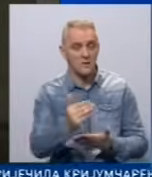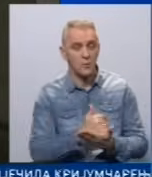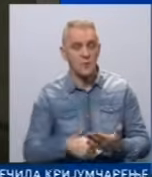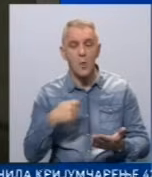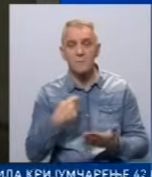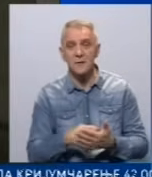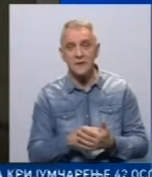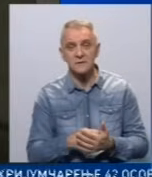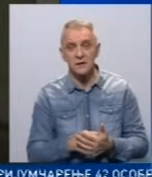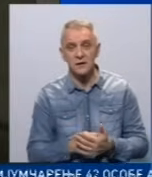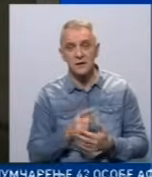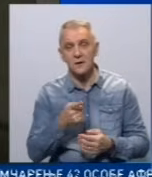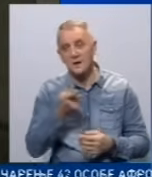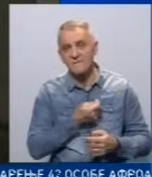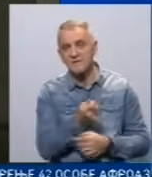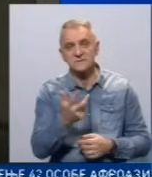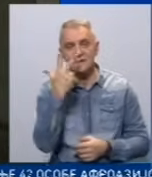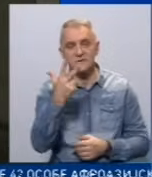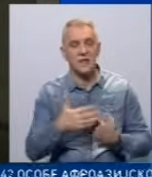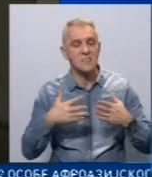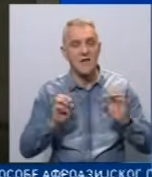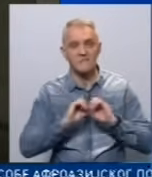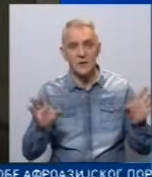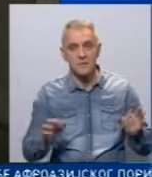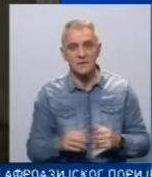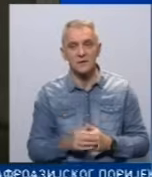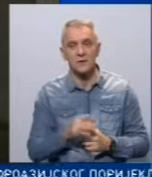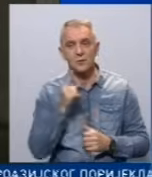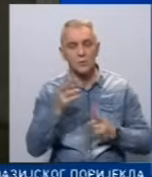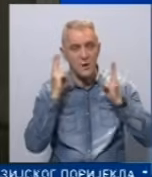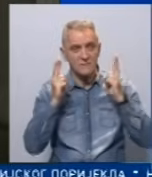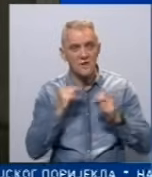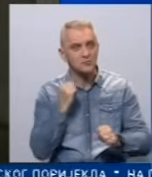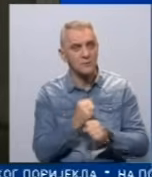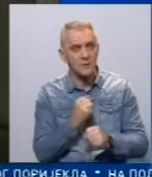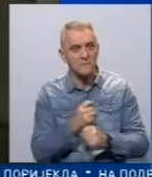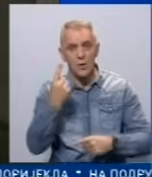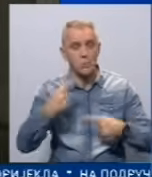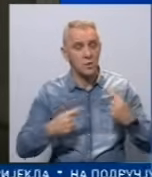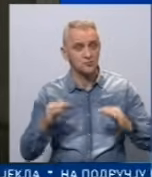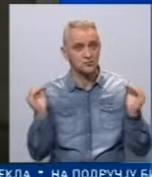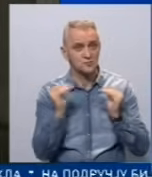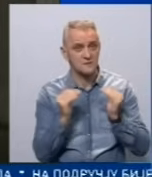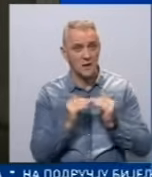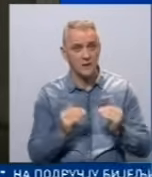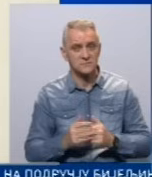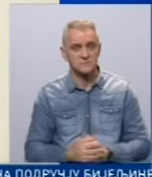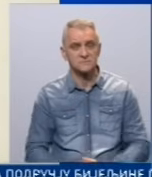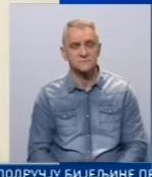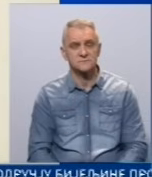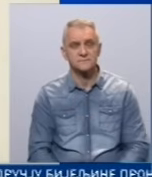i finansiranje sva tri javna emitera. Prije svega je tu bitno postići i političku saglasnost oko nekih